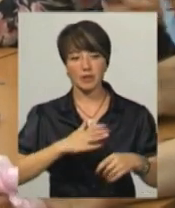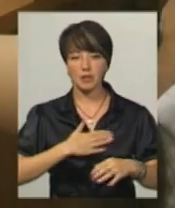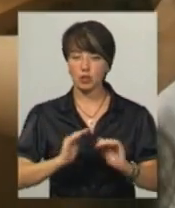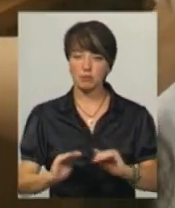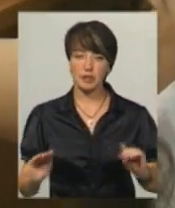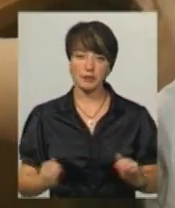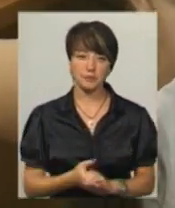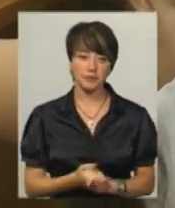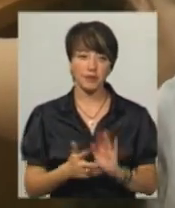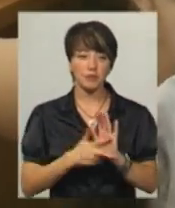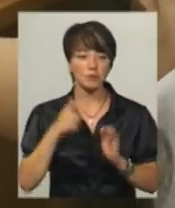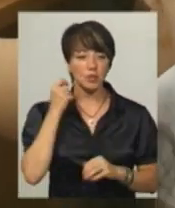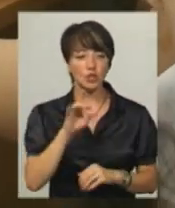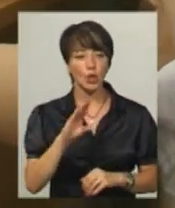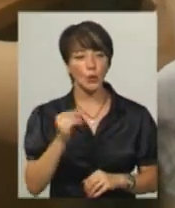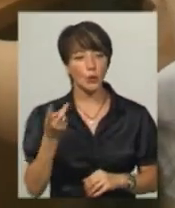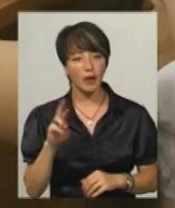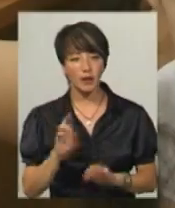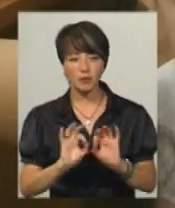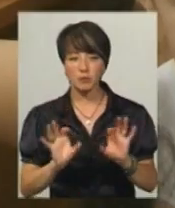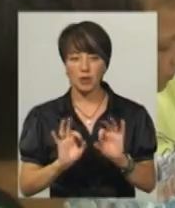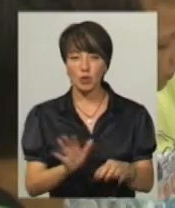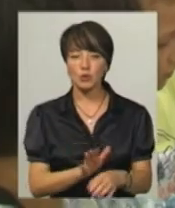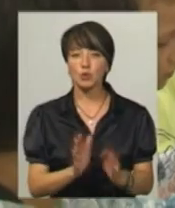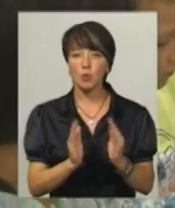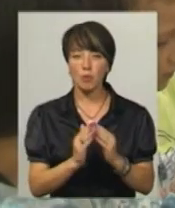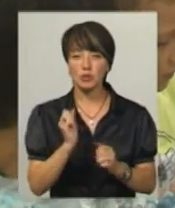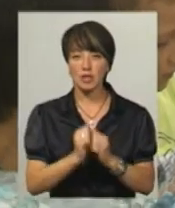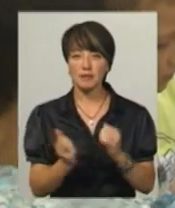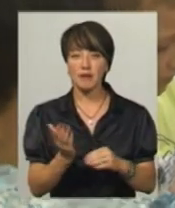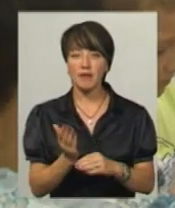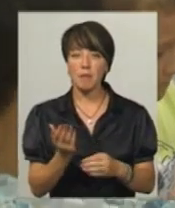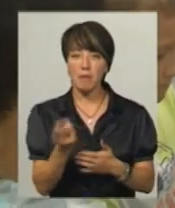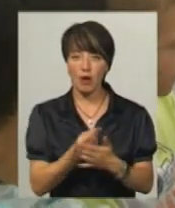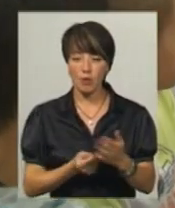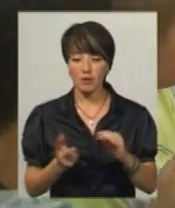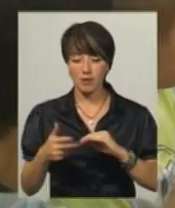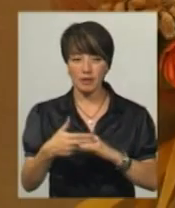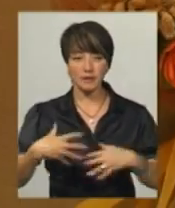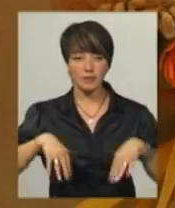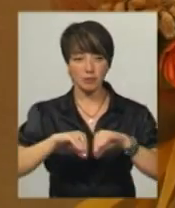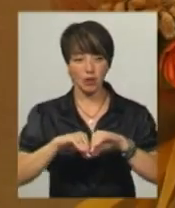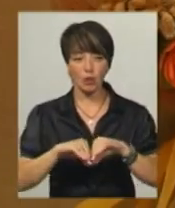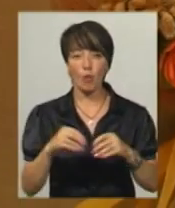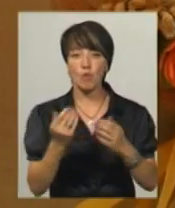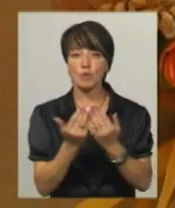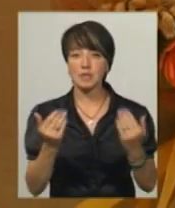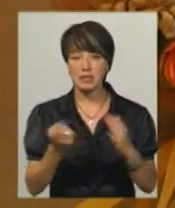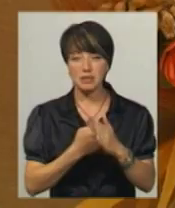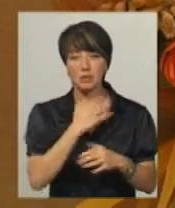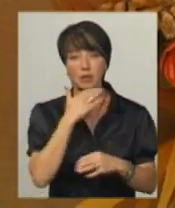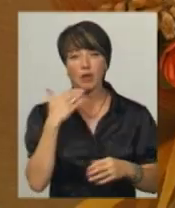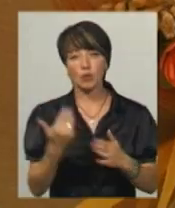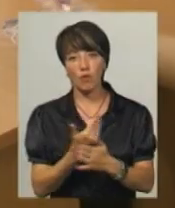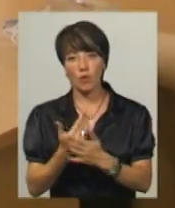дітям. Восьмирічна Юлія Захожа розповідає, вдома часто малюють та виготовляють ветинанки всією родиною. У музеї дізналася чимало нового